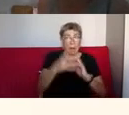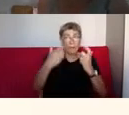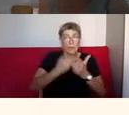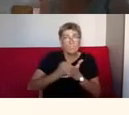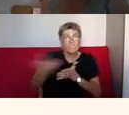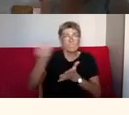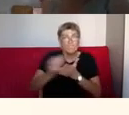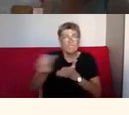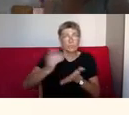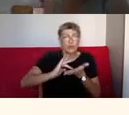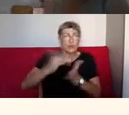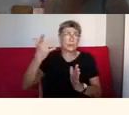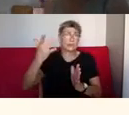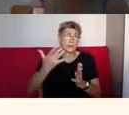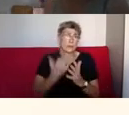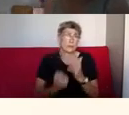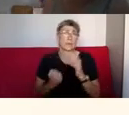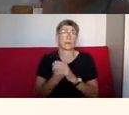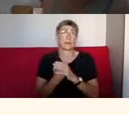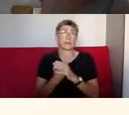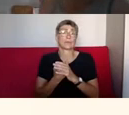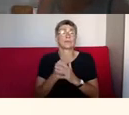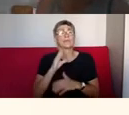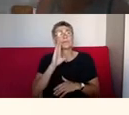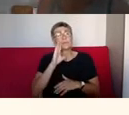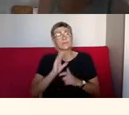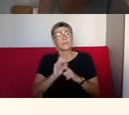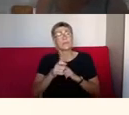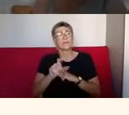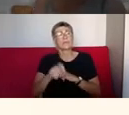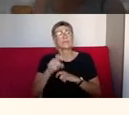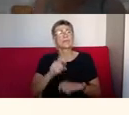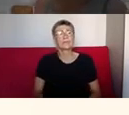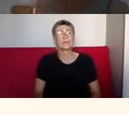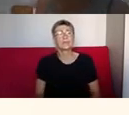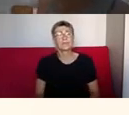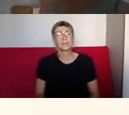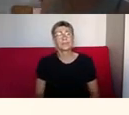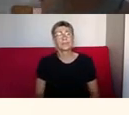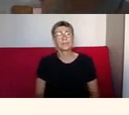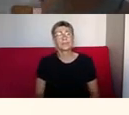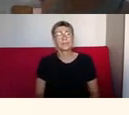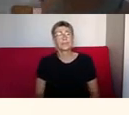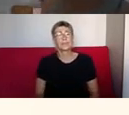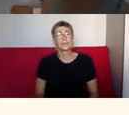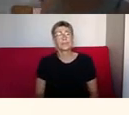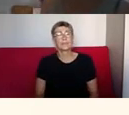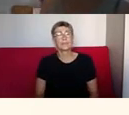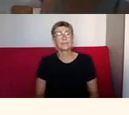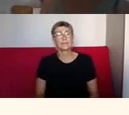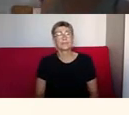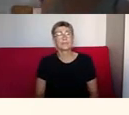échelle. Vous pouvez passer au slide peut-être sur les difficultés et atouts.